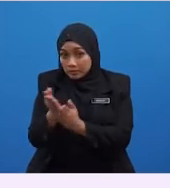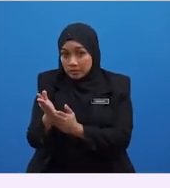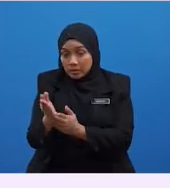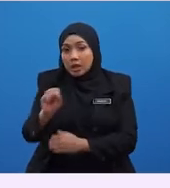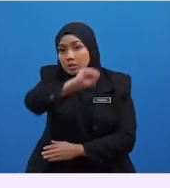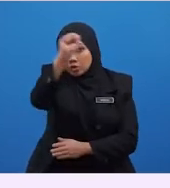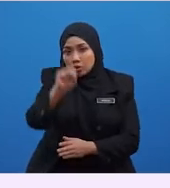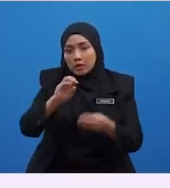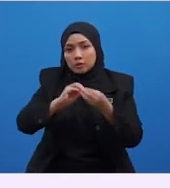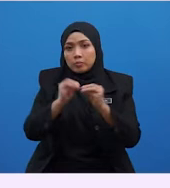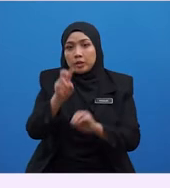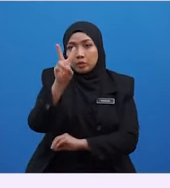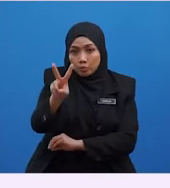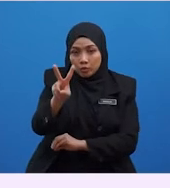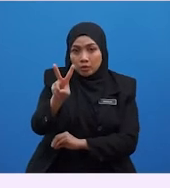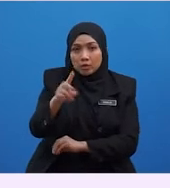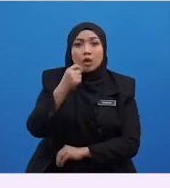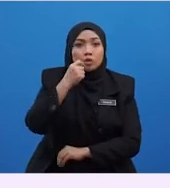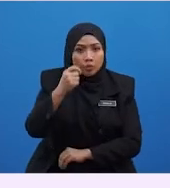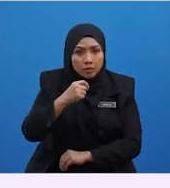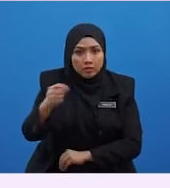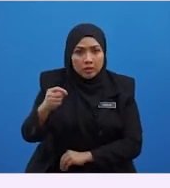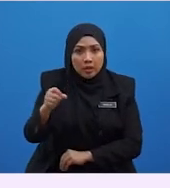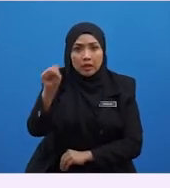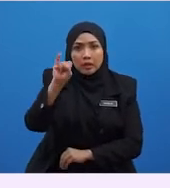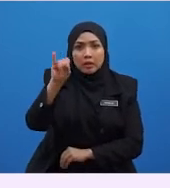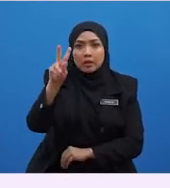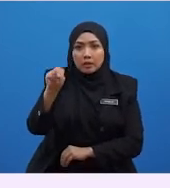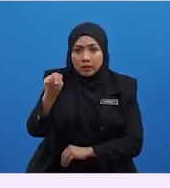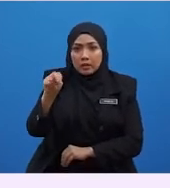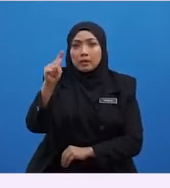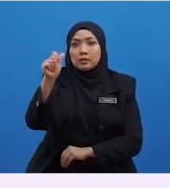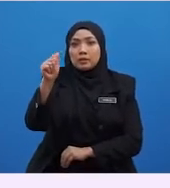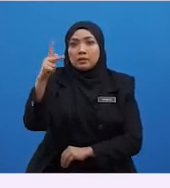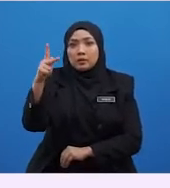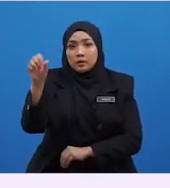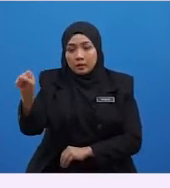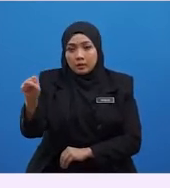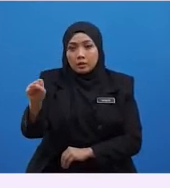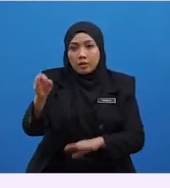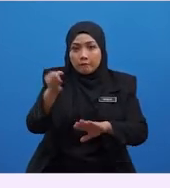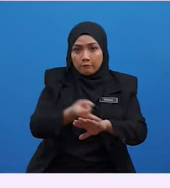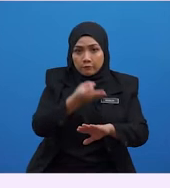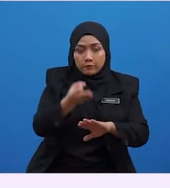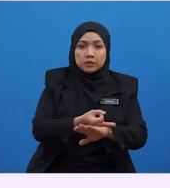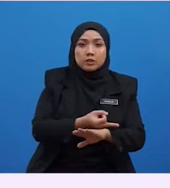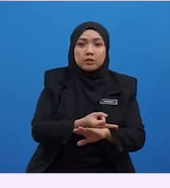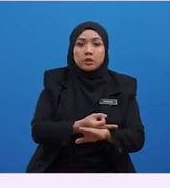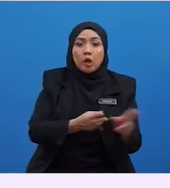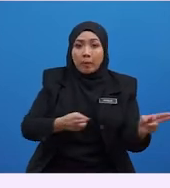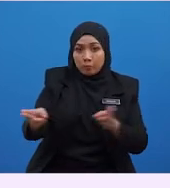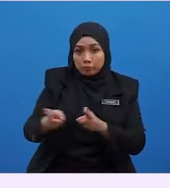Seterusnya, bagi soalan kedua, anda diminta tuliskan sinteks fungsi kendalian PHP bagi